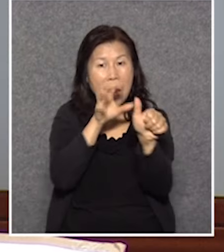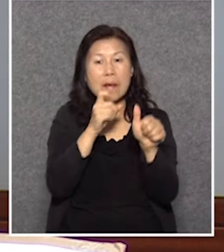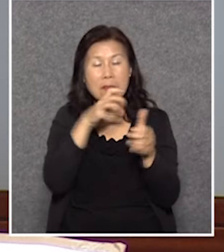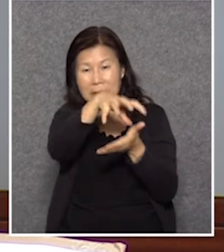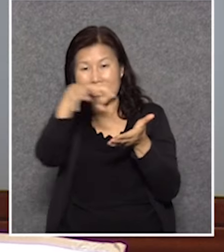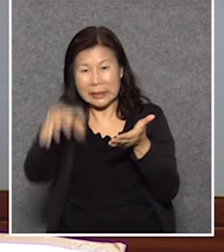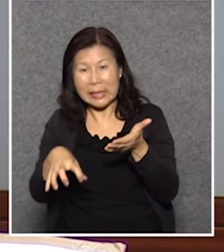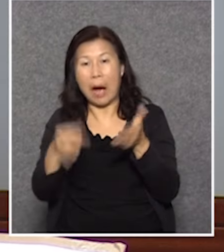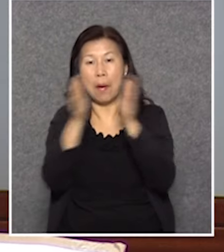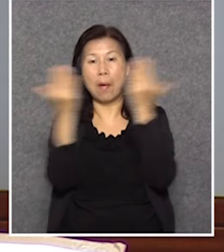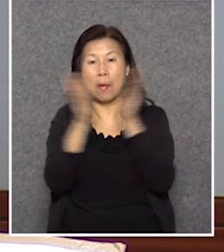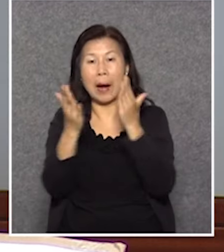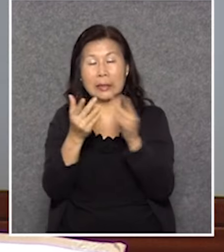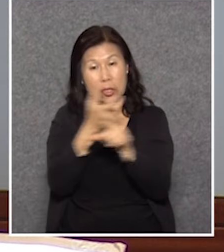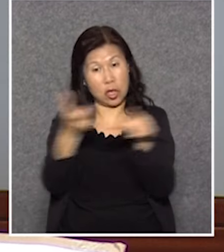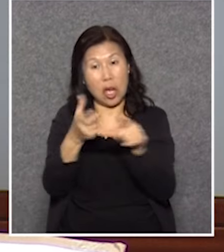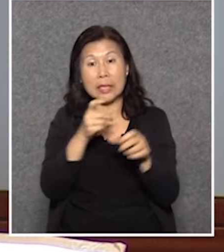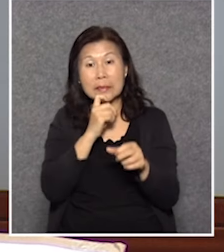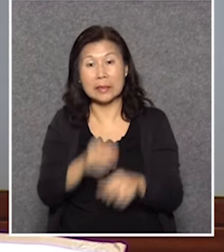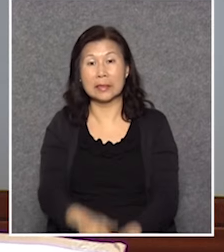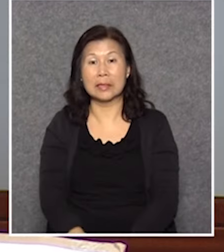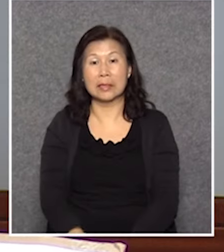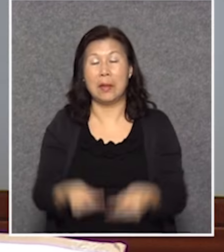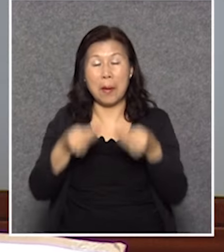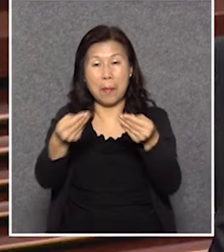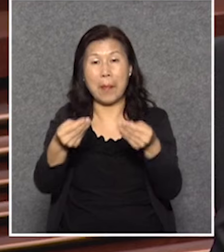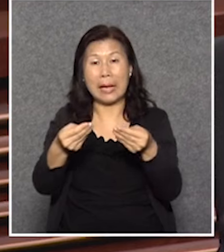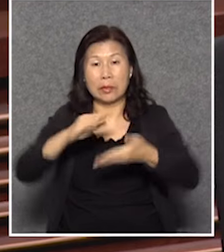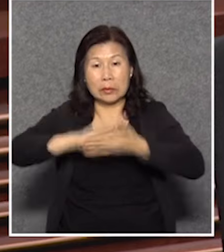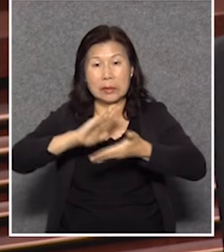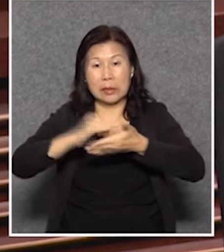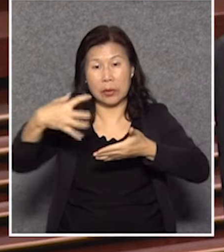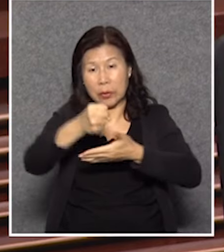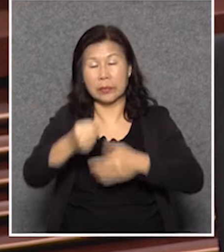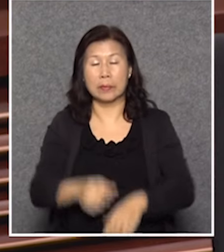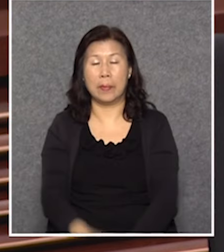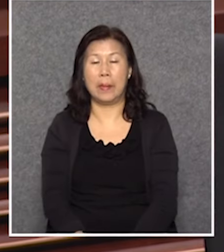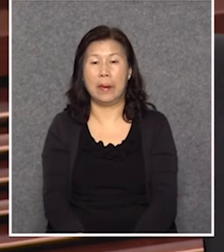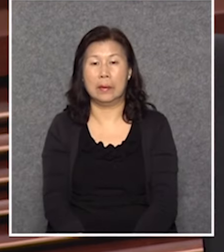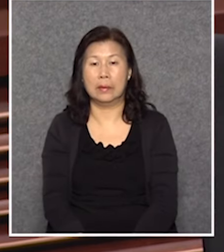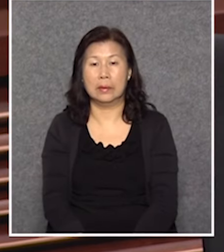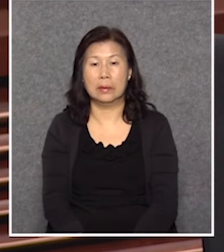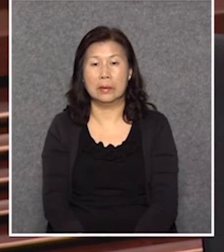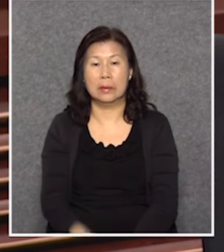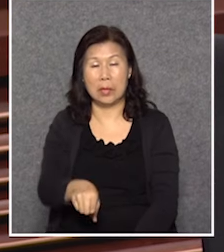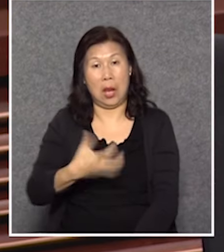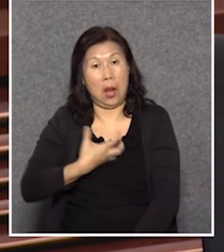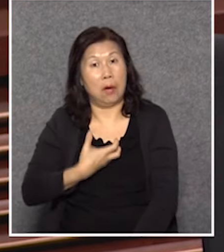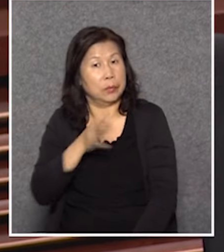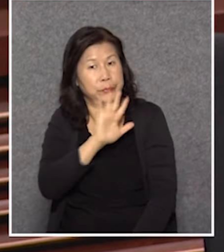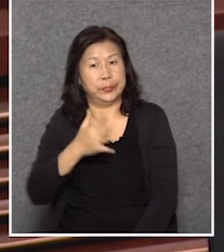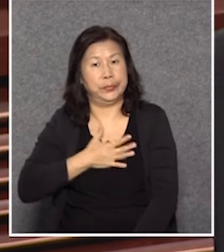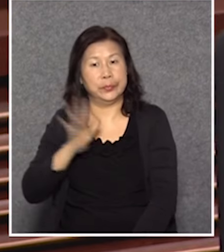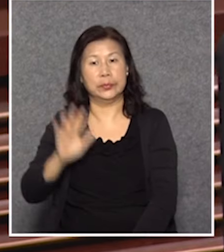匯大公，人哋出咗糧噶啦，哥，你俾翻啲版權費人哋先。嗱，你唔使嬲，我最